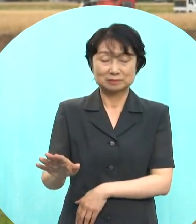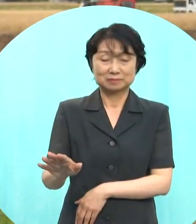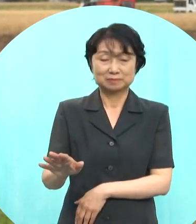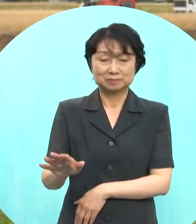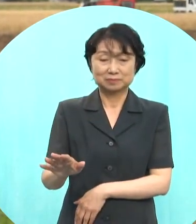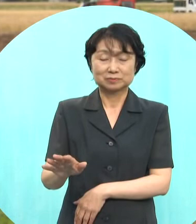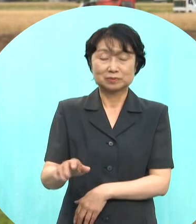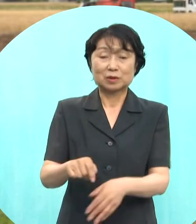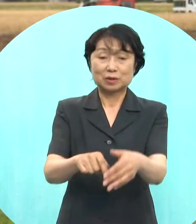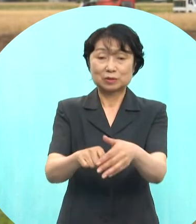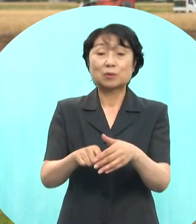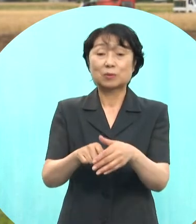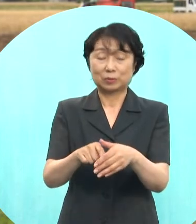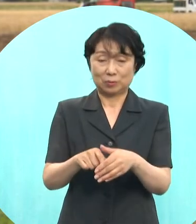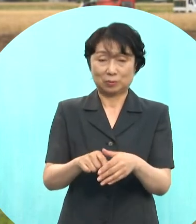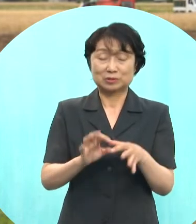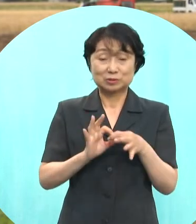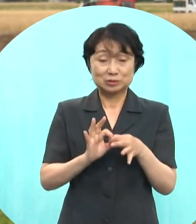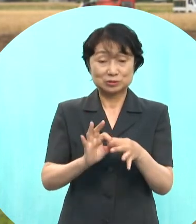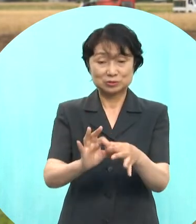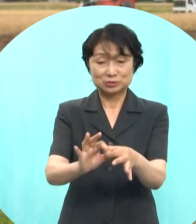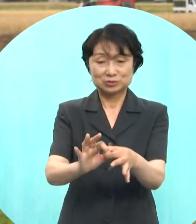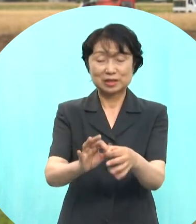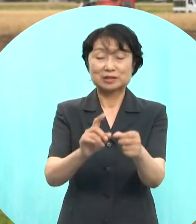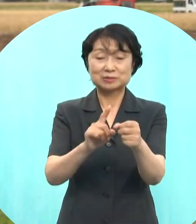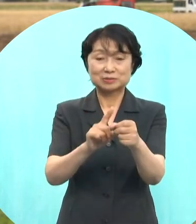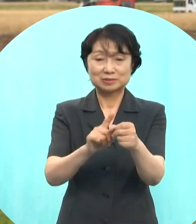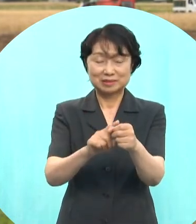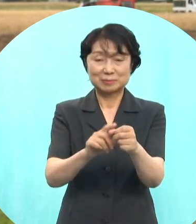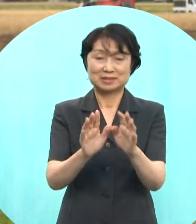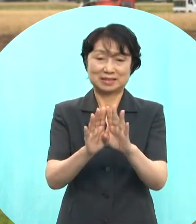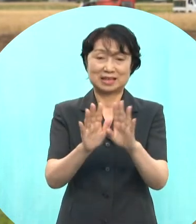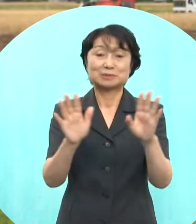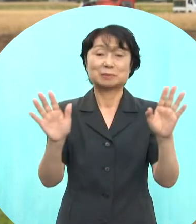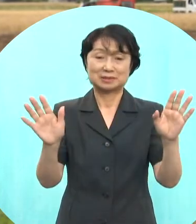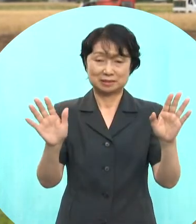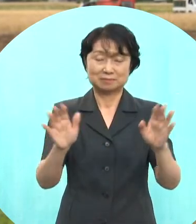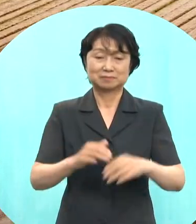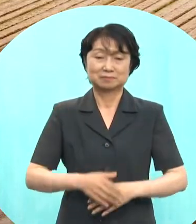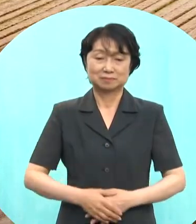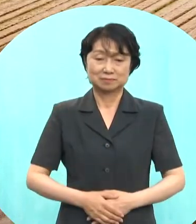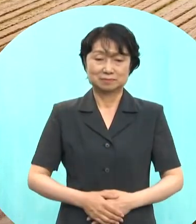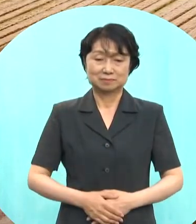はい、その農業を、守っていくために、始めました。